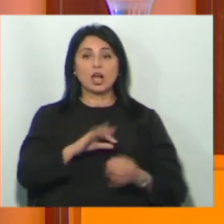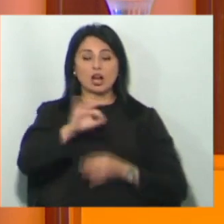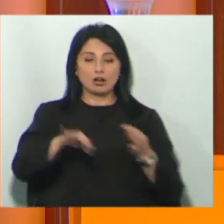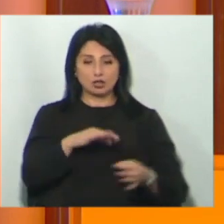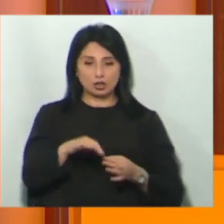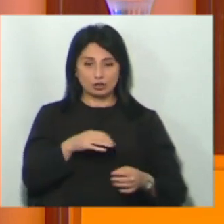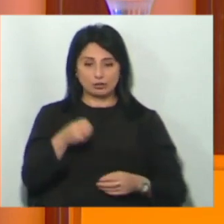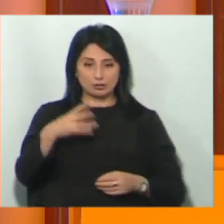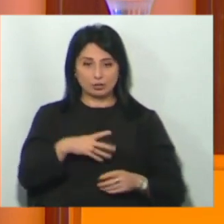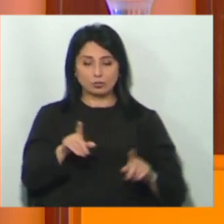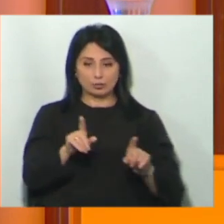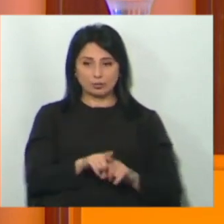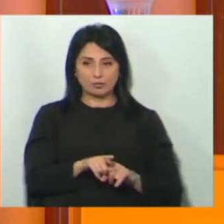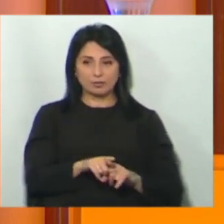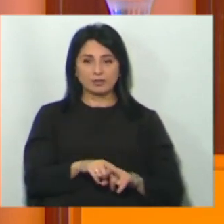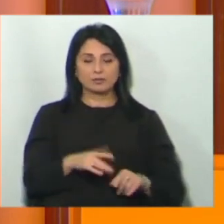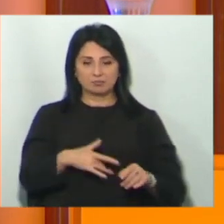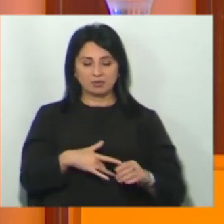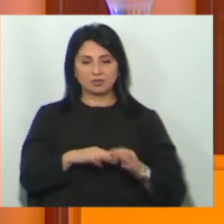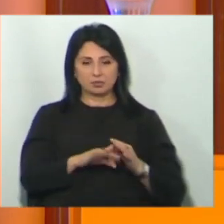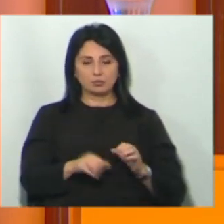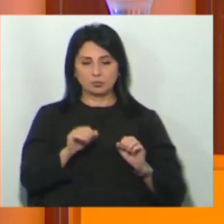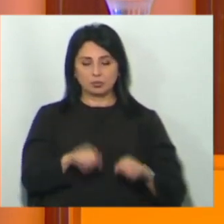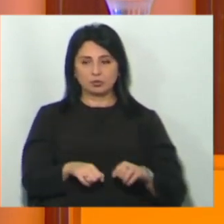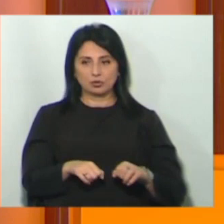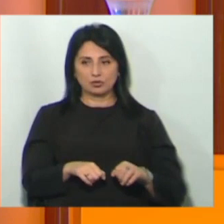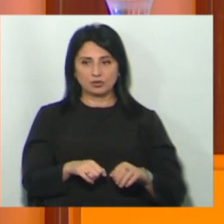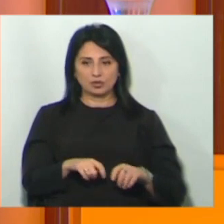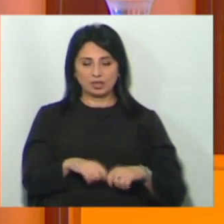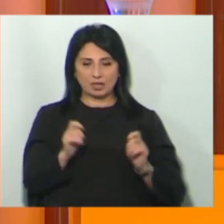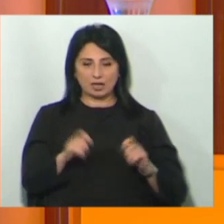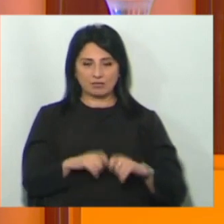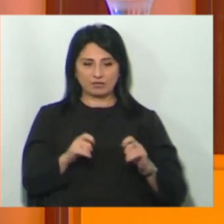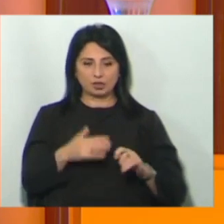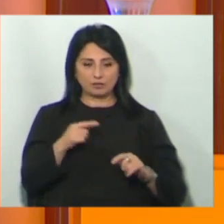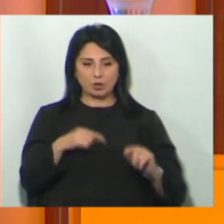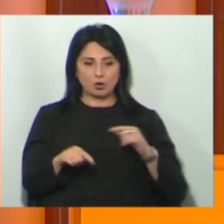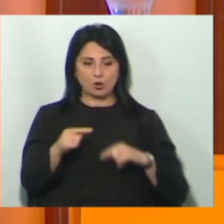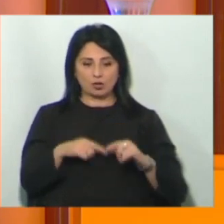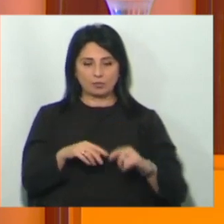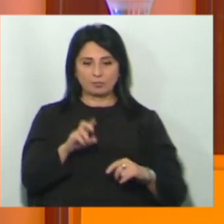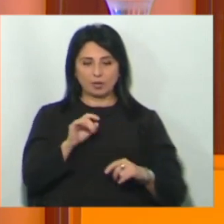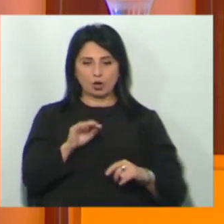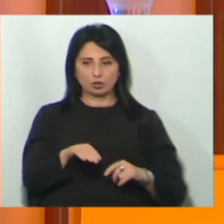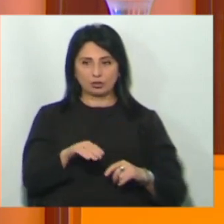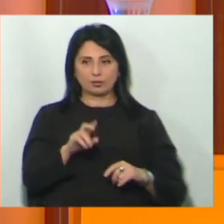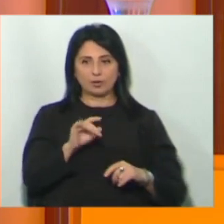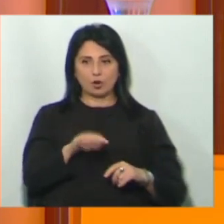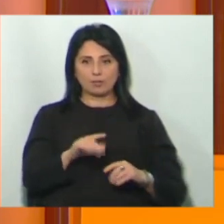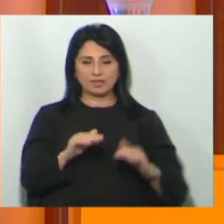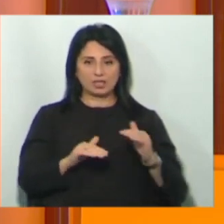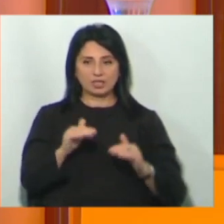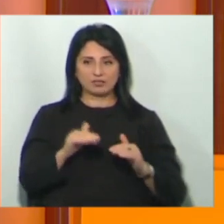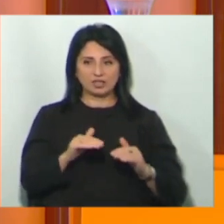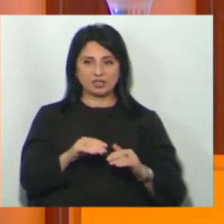ჭარბად, არარაციონალურად გამოყენებულმა მზის ხივებმა შეიძლება დაარღვიოს ჩვენს ორგანიზმში მიკრობიომისა და მიკრობიოტას